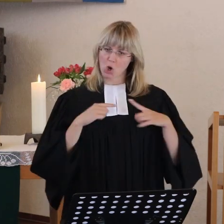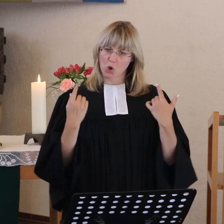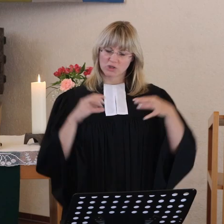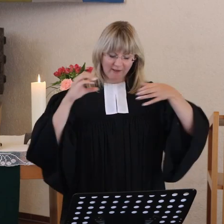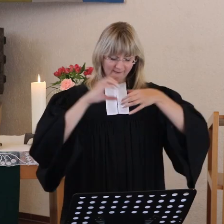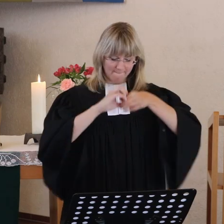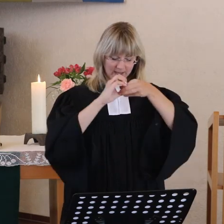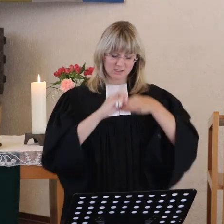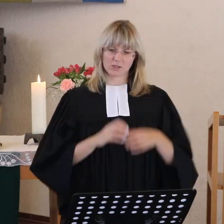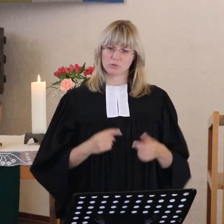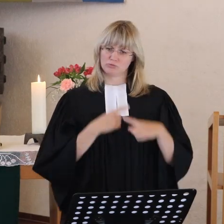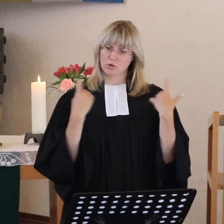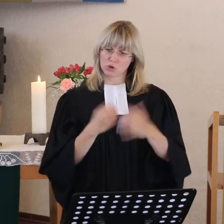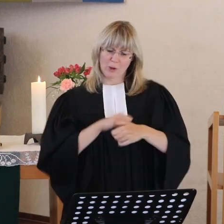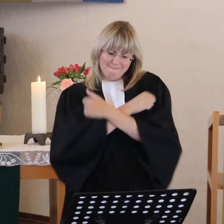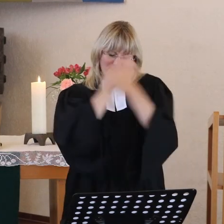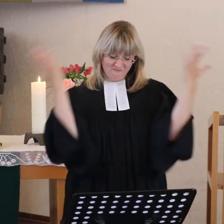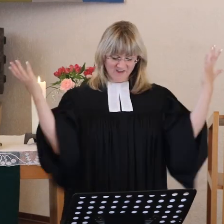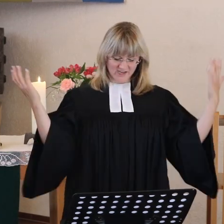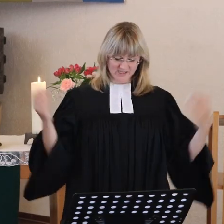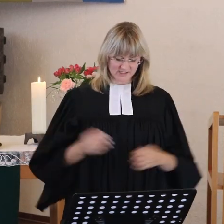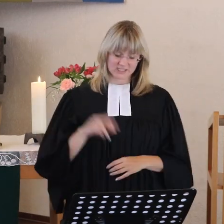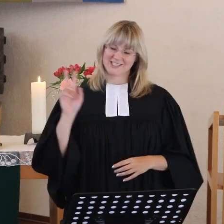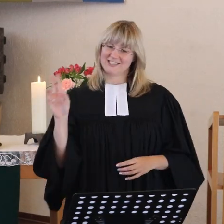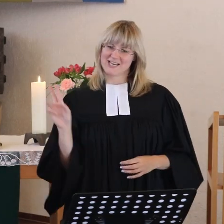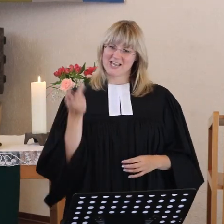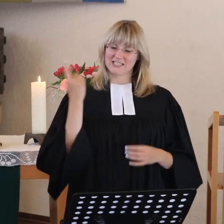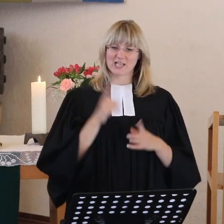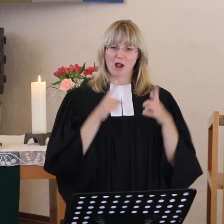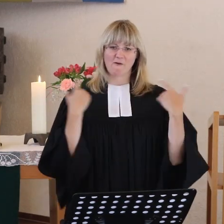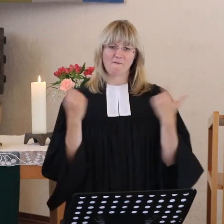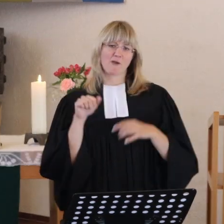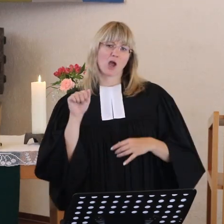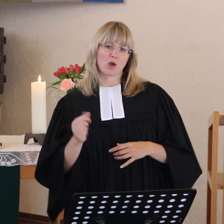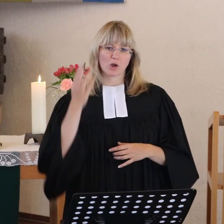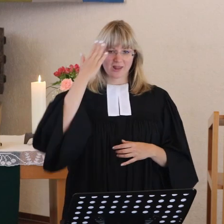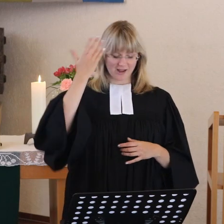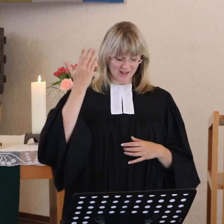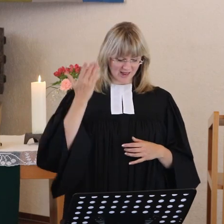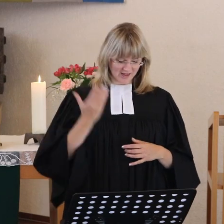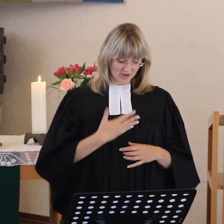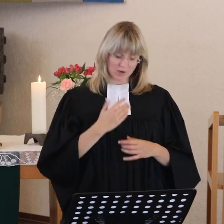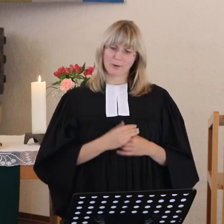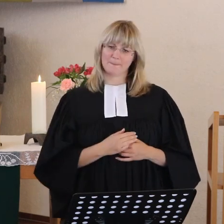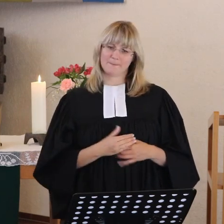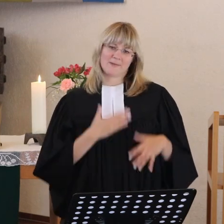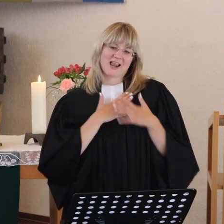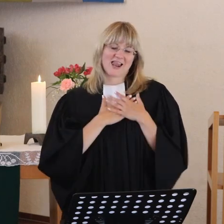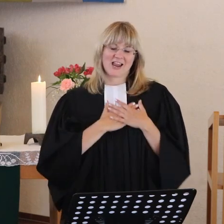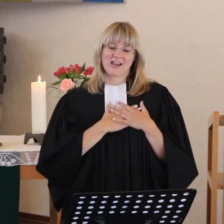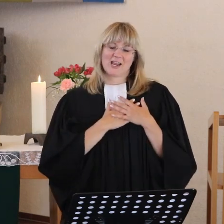uns verbindet über alle Abstände und Entfernungen hinweg und die uns frei macht, zu